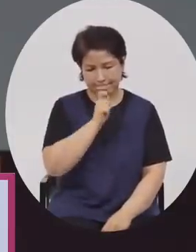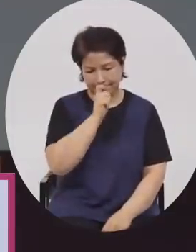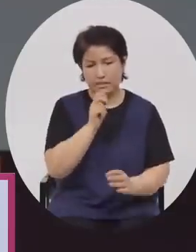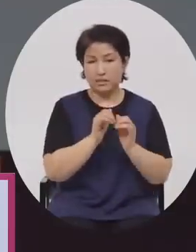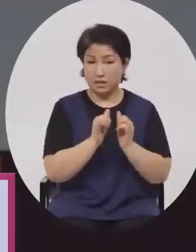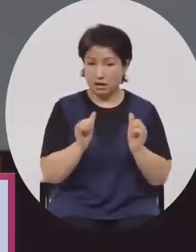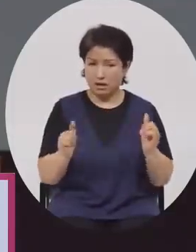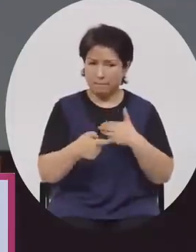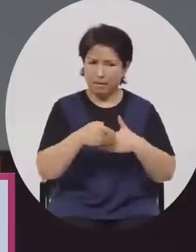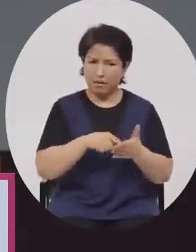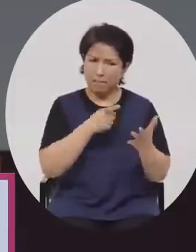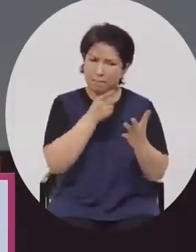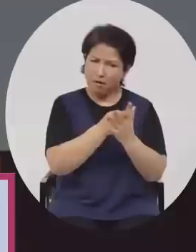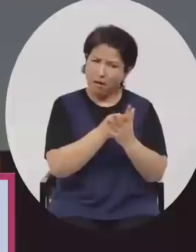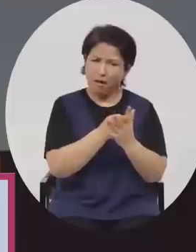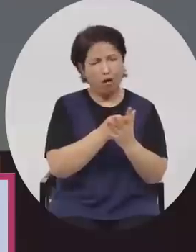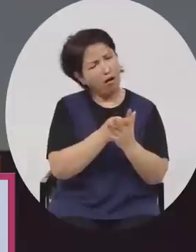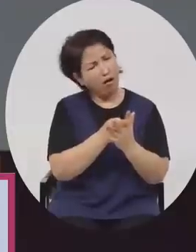없어.